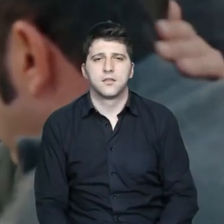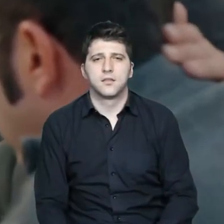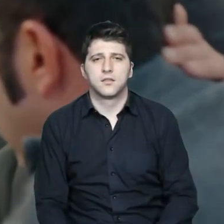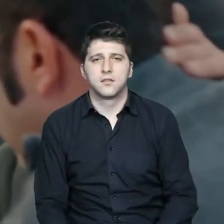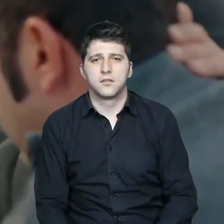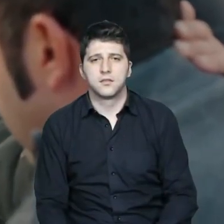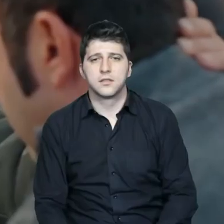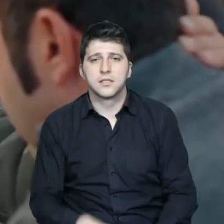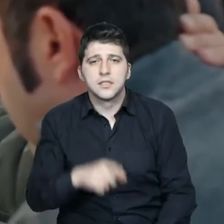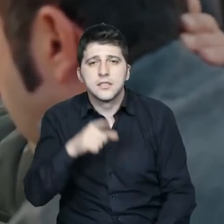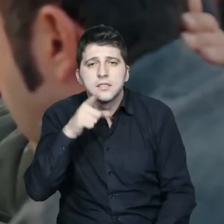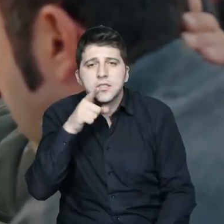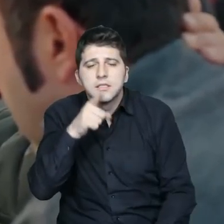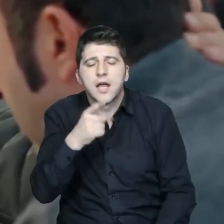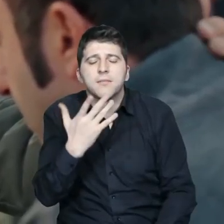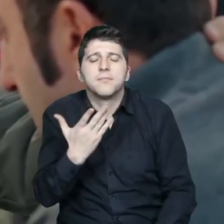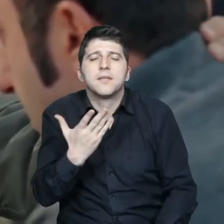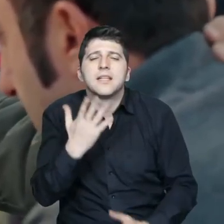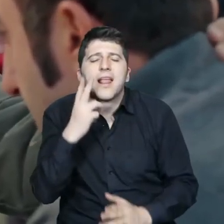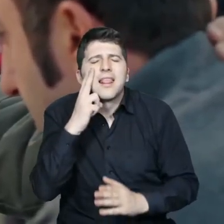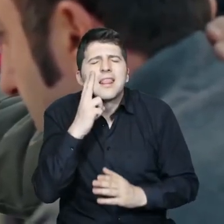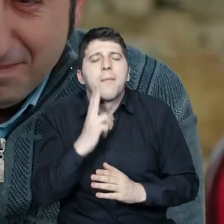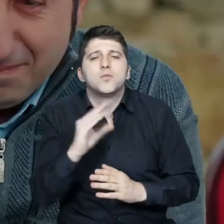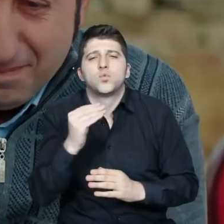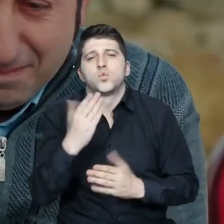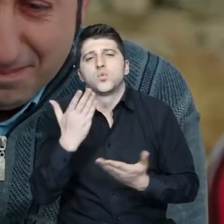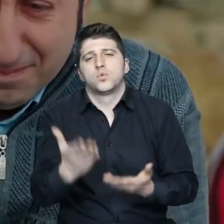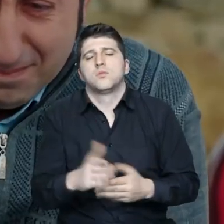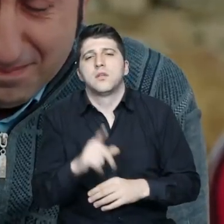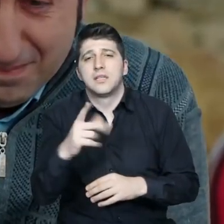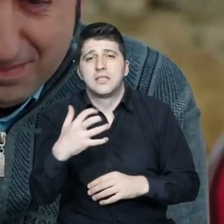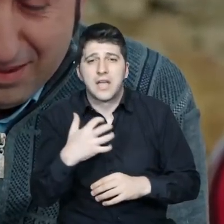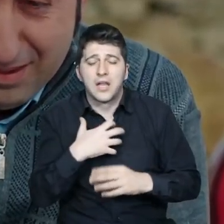Sen pırlanta gibi çocuksun. Kendine fazla yüklenme.